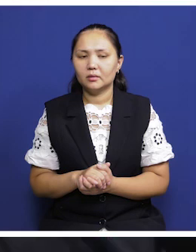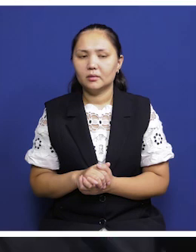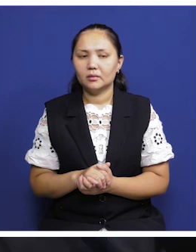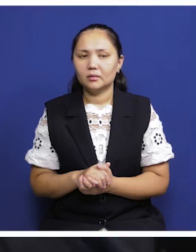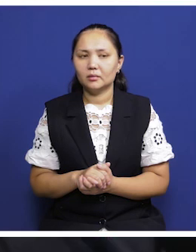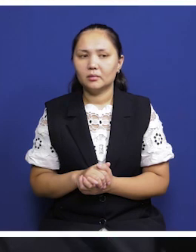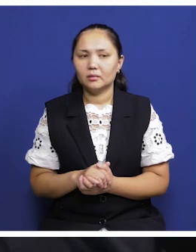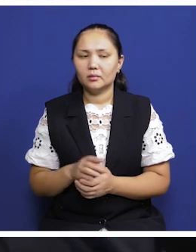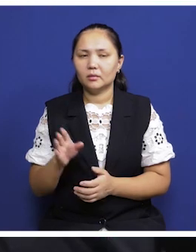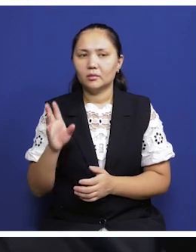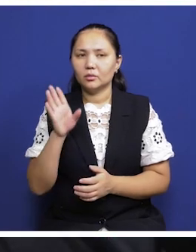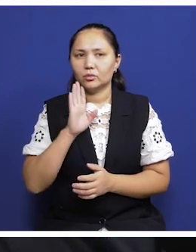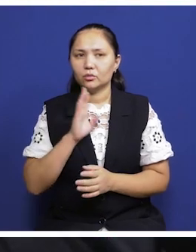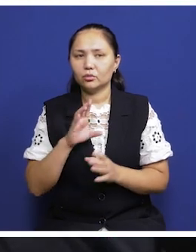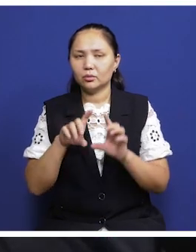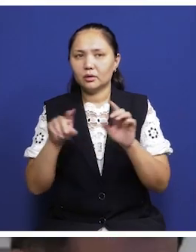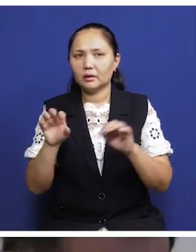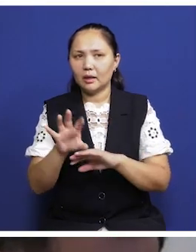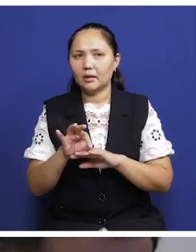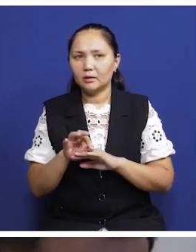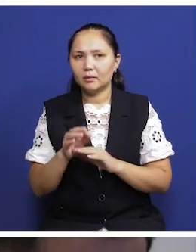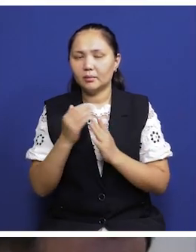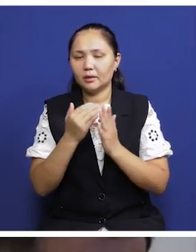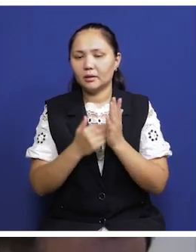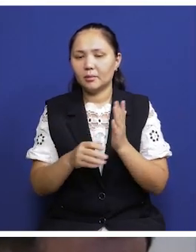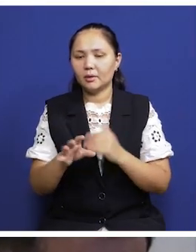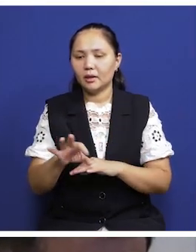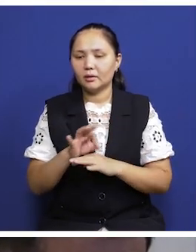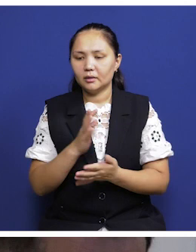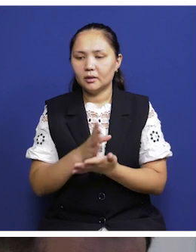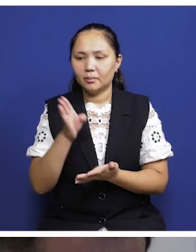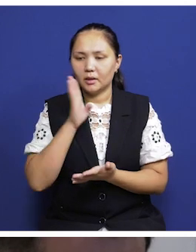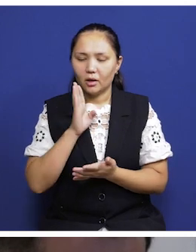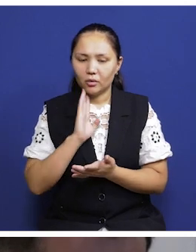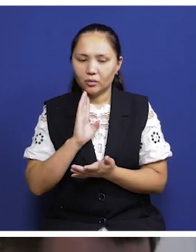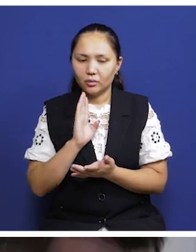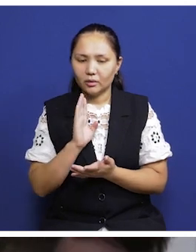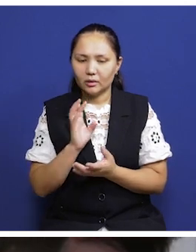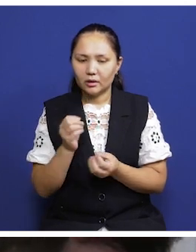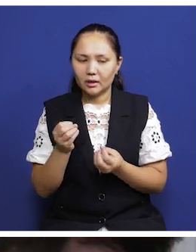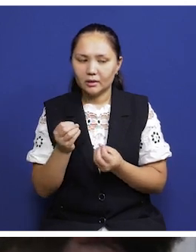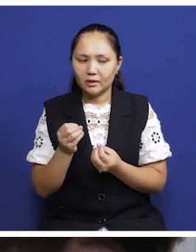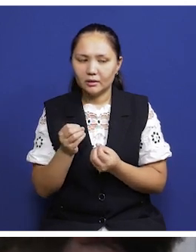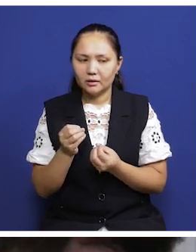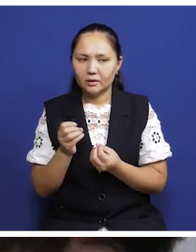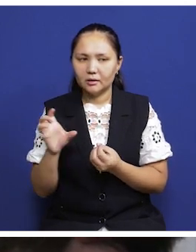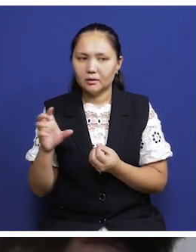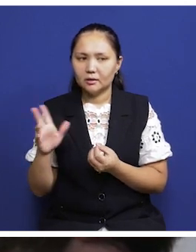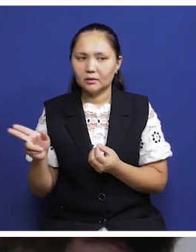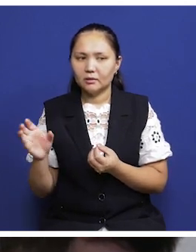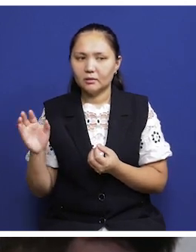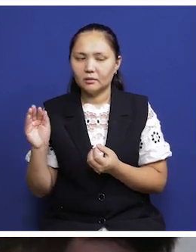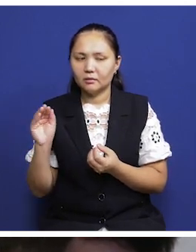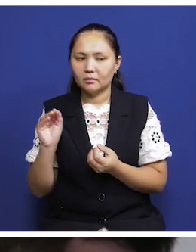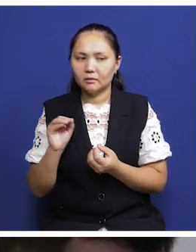түрде бұрын су жүргізіліп, қазір кестемен шөке ауысқан елді мекендерде қосымша скважина қазу,